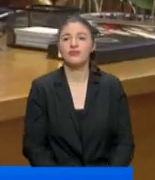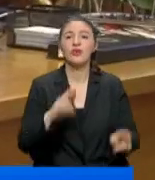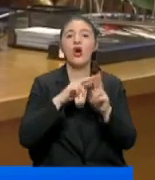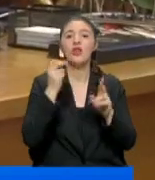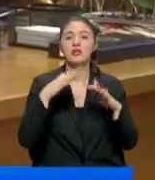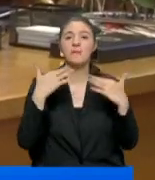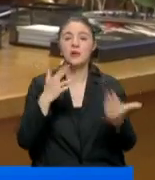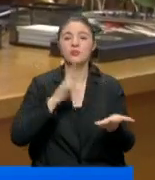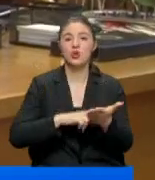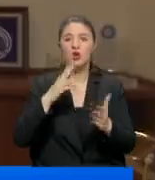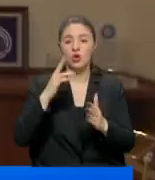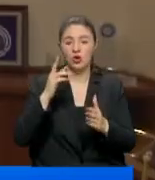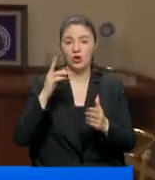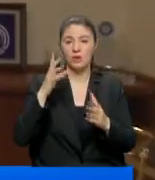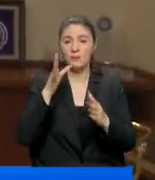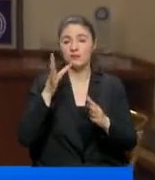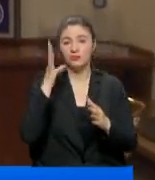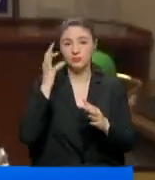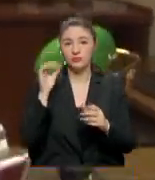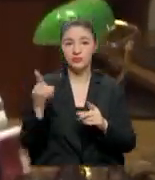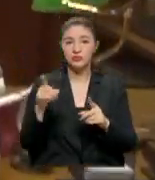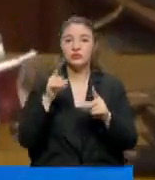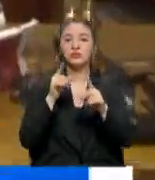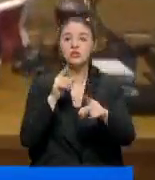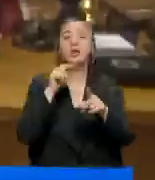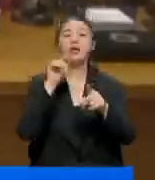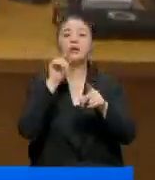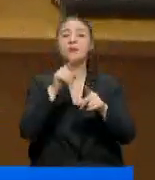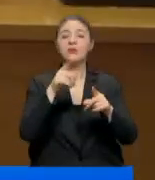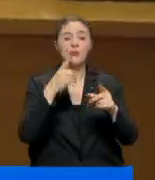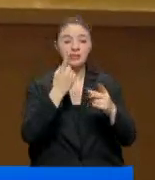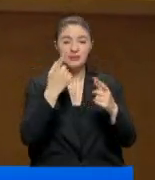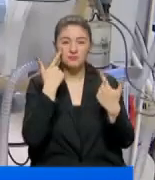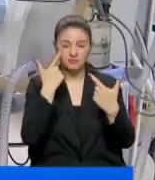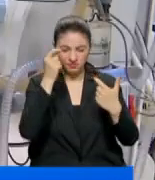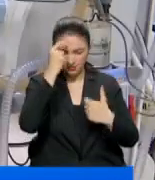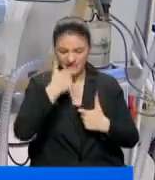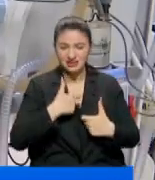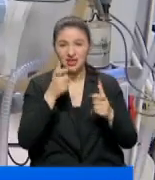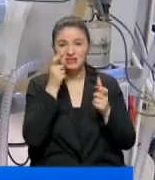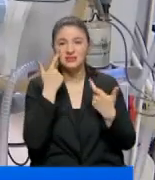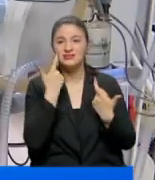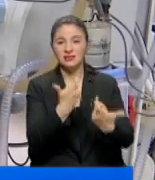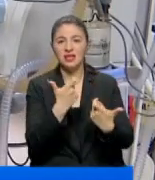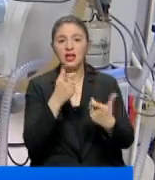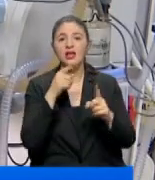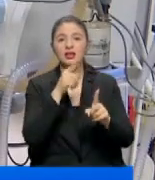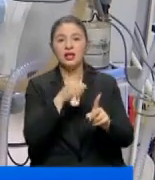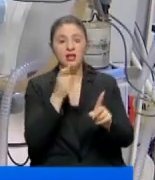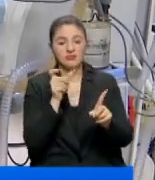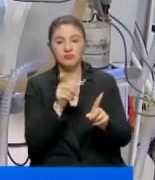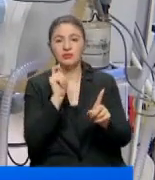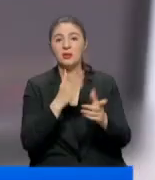Koronavirüs Bilim Kurulu üyesi Profesör Doktor Mustafa Necmi İlhan, kalabalık ortamlarda bireysel tedbirlere dikkat etmenin önemine vurgu yaptı.